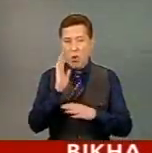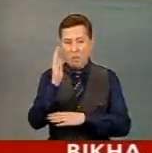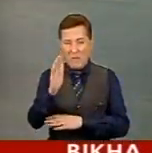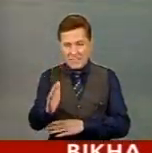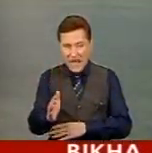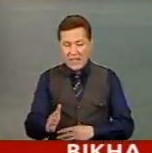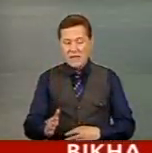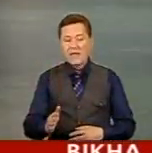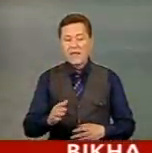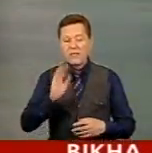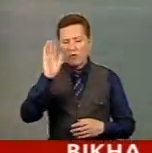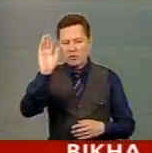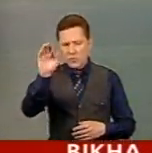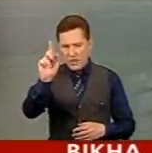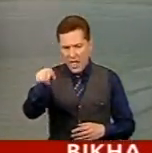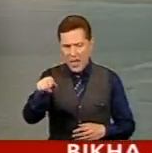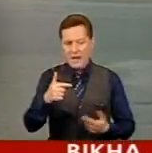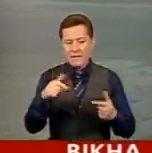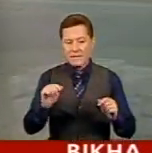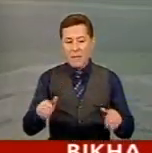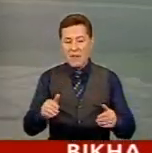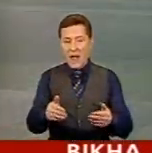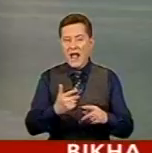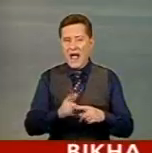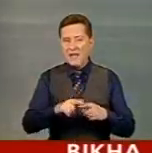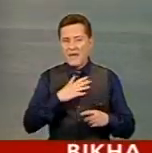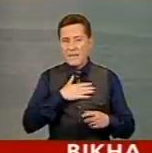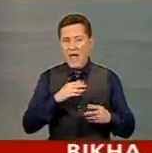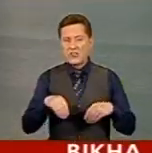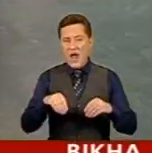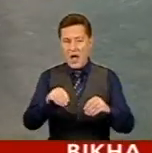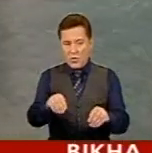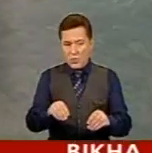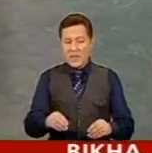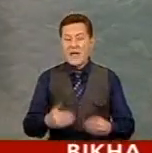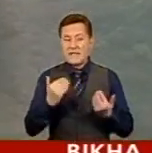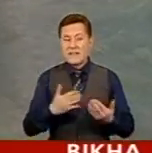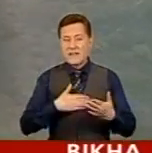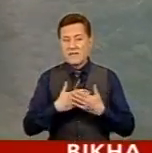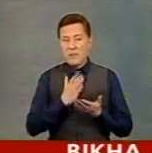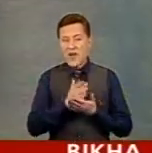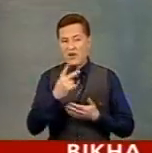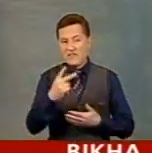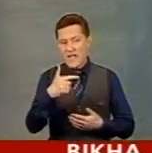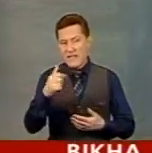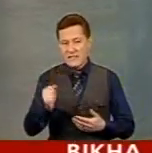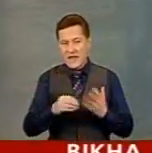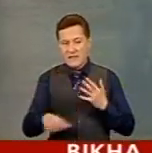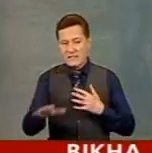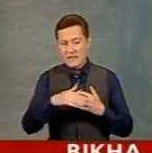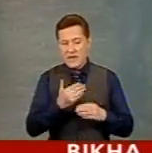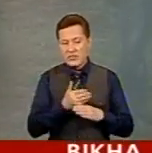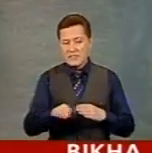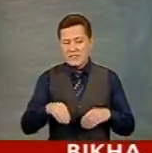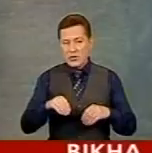і... От туди, де перепахано, це теж все наш город. Зараз волонтери мають 2 гектари землі. Частину ділянки планують